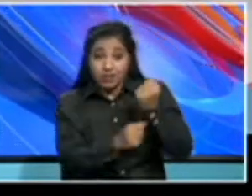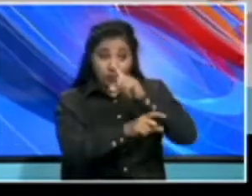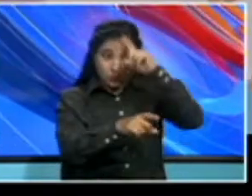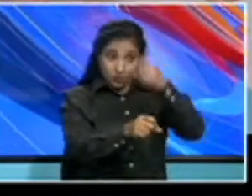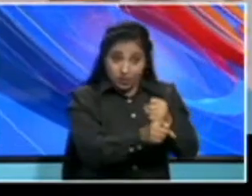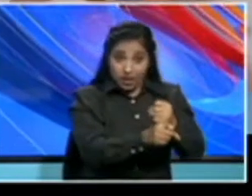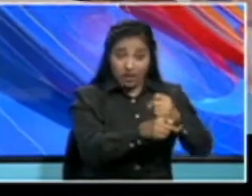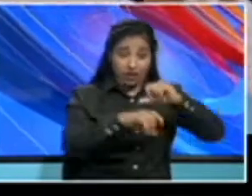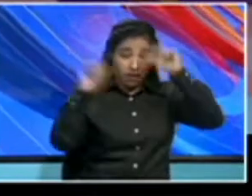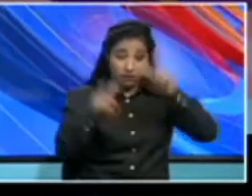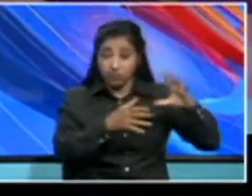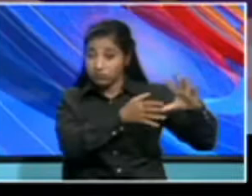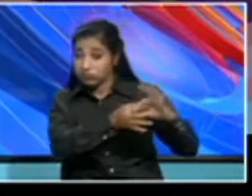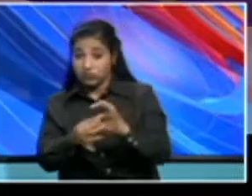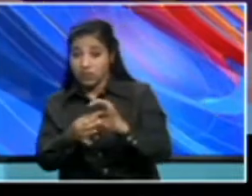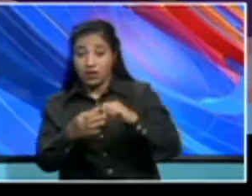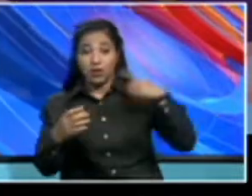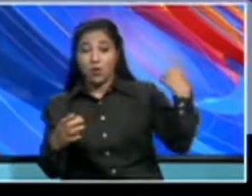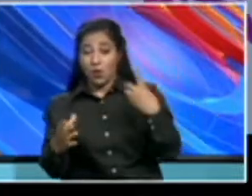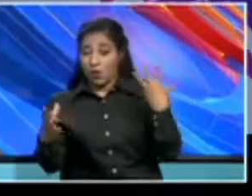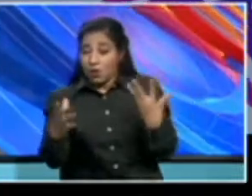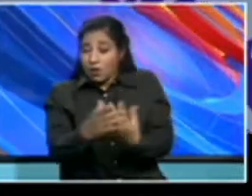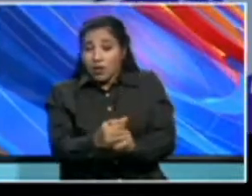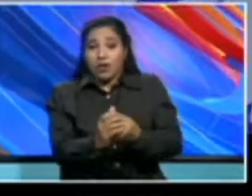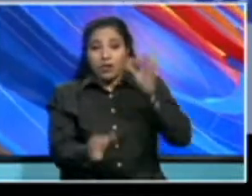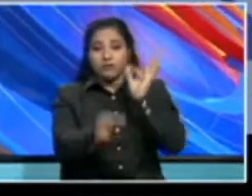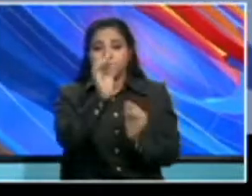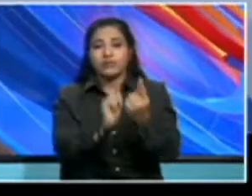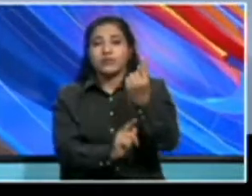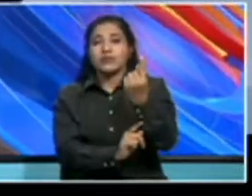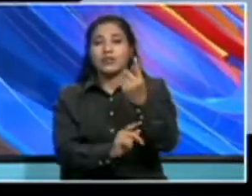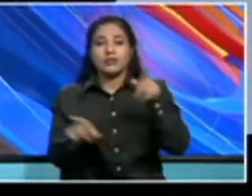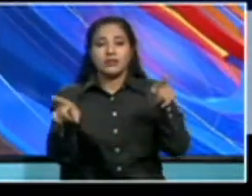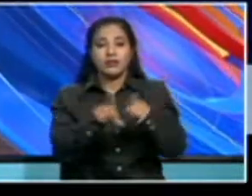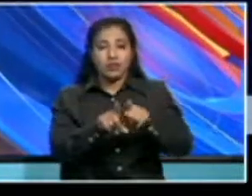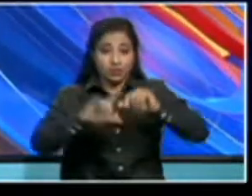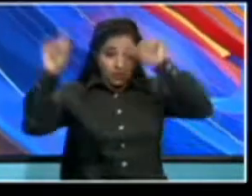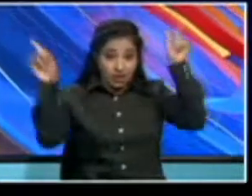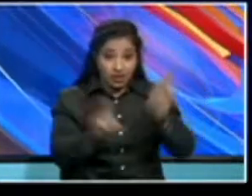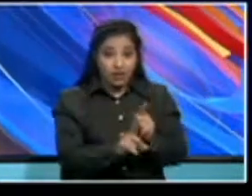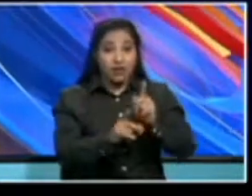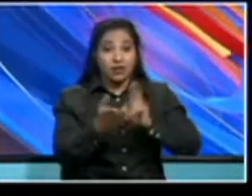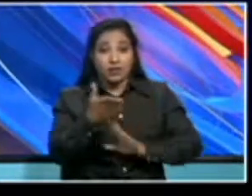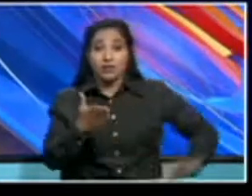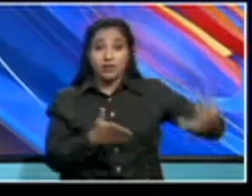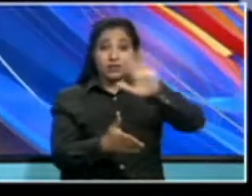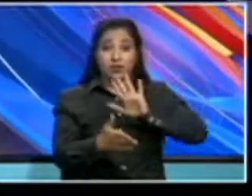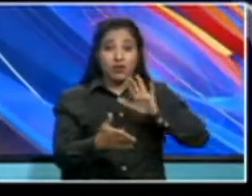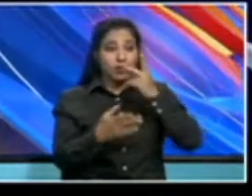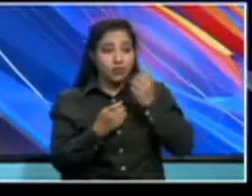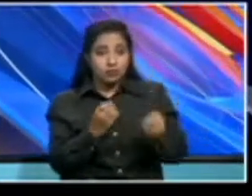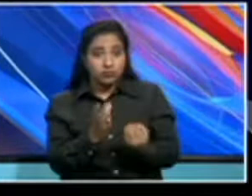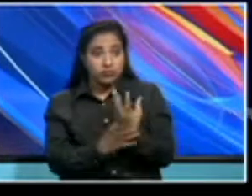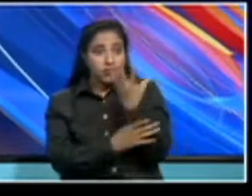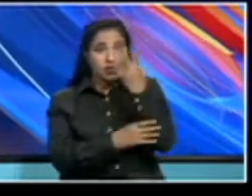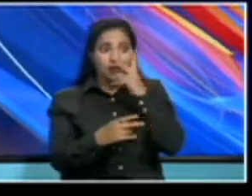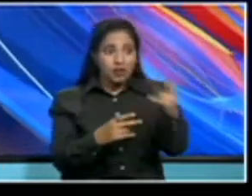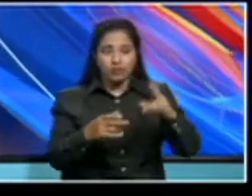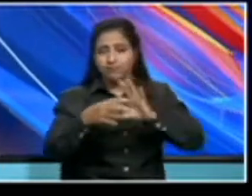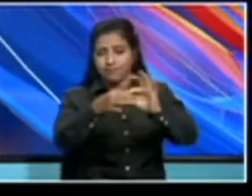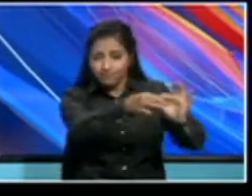और देश से जोड़कर एकता की मशाल जलाई। भारत के राष्ट्रीय पुष्प कमल से प्रेरित टॉर्च ऑफ